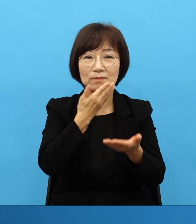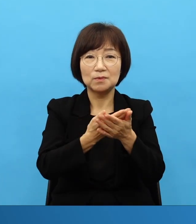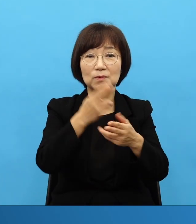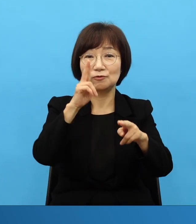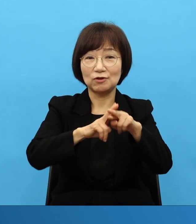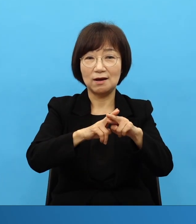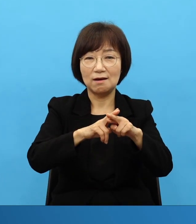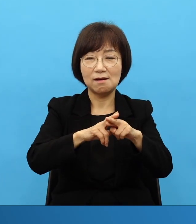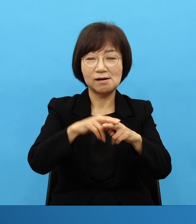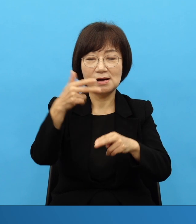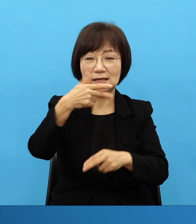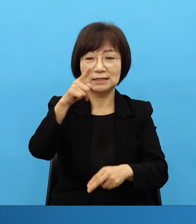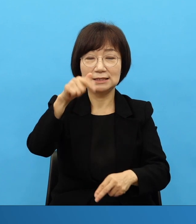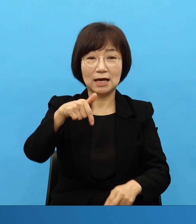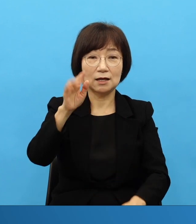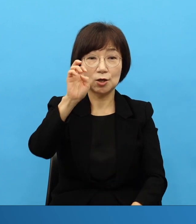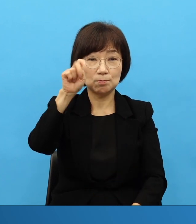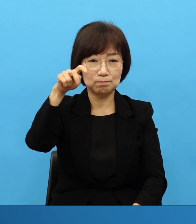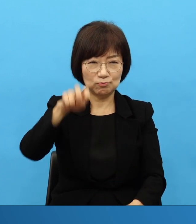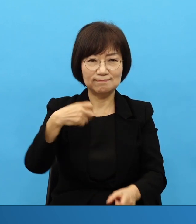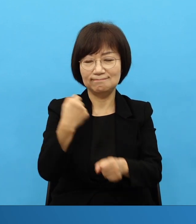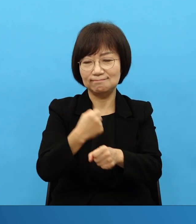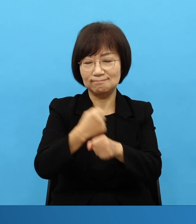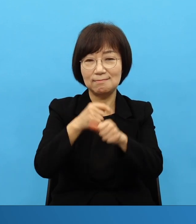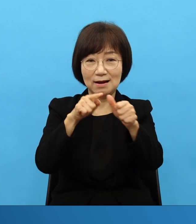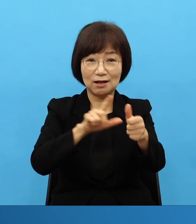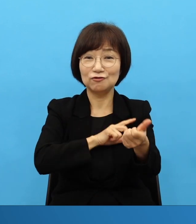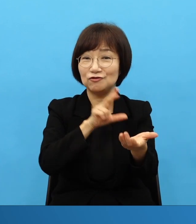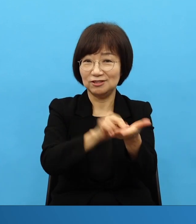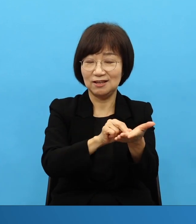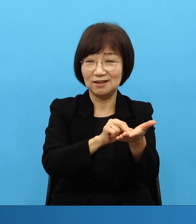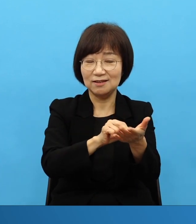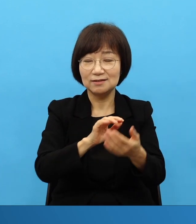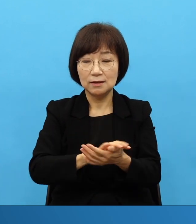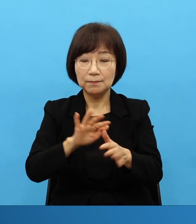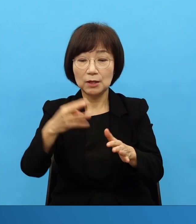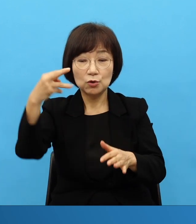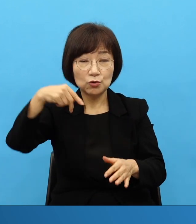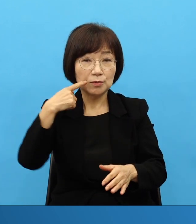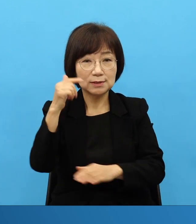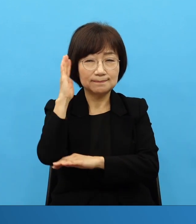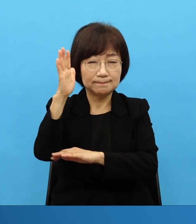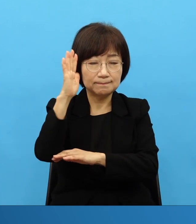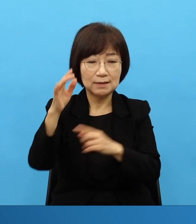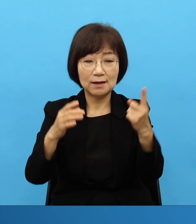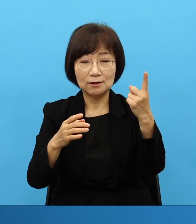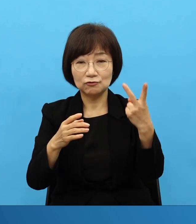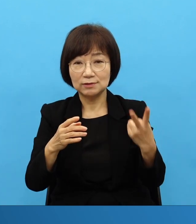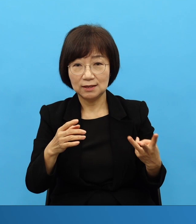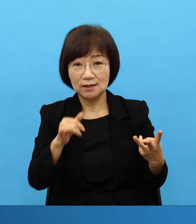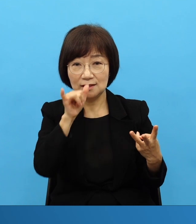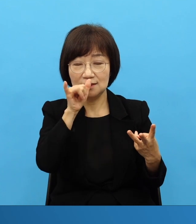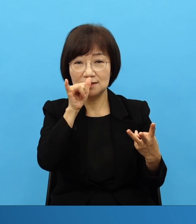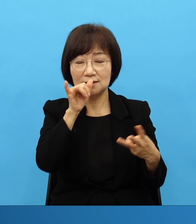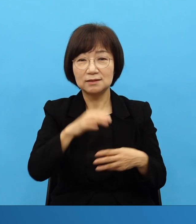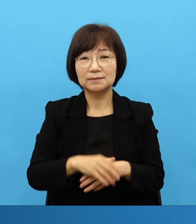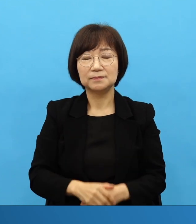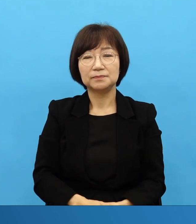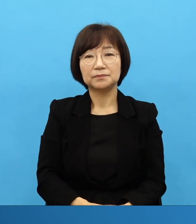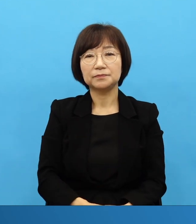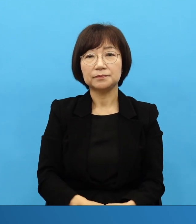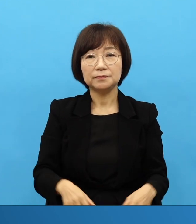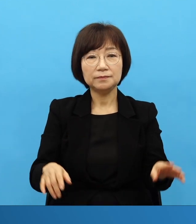작품을 만들어라 라는 주제로 열리는 이번 대회는 류광수 목사가 3강의 메시지를 전합니다.